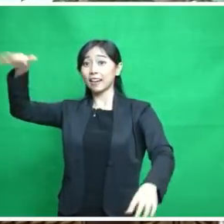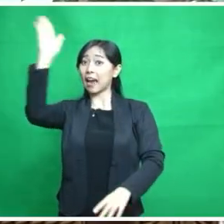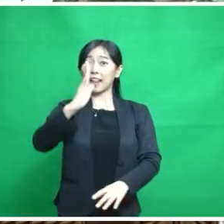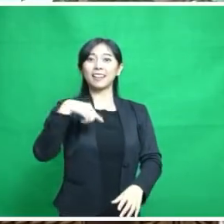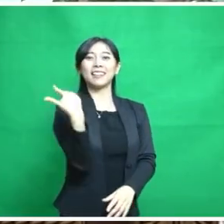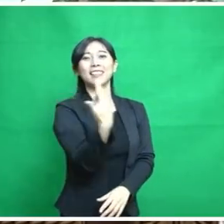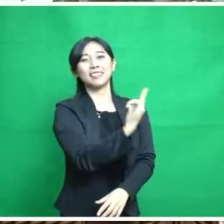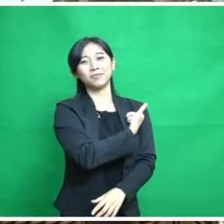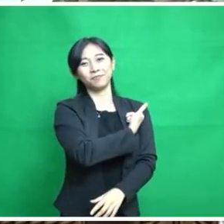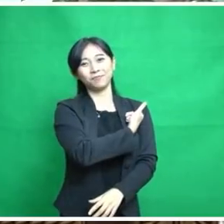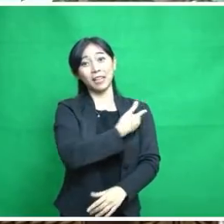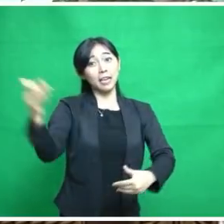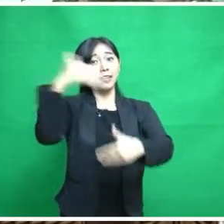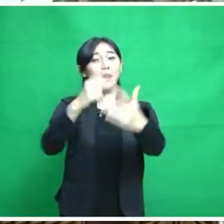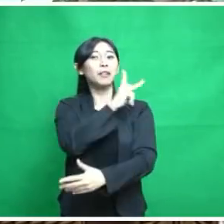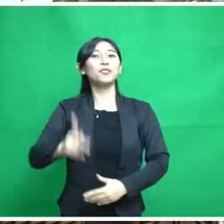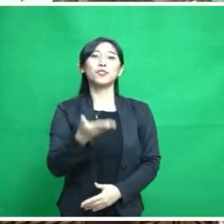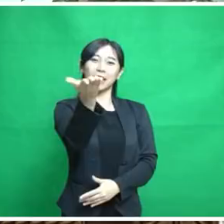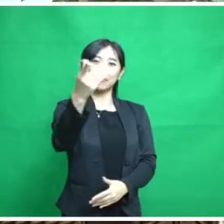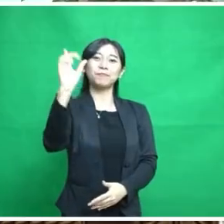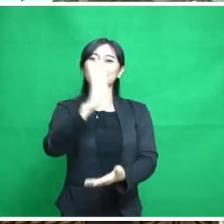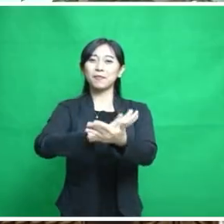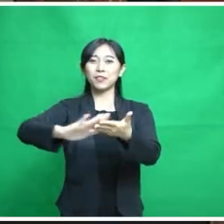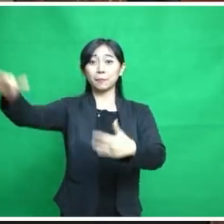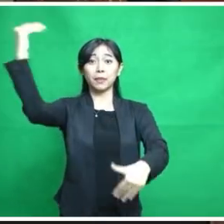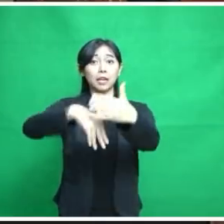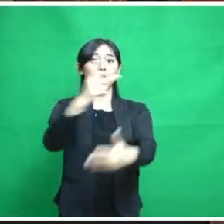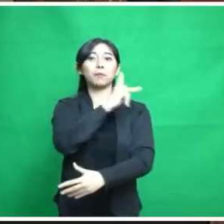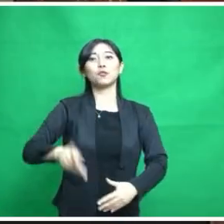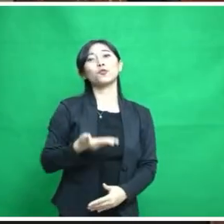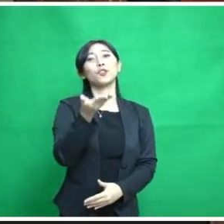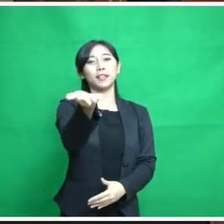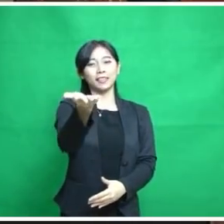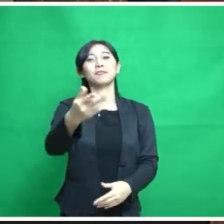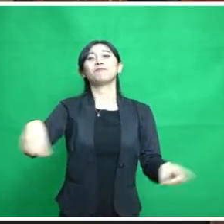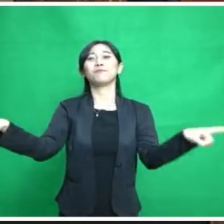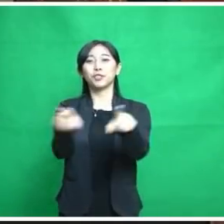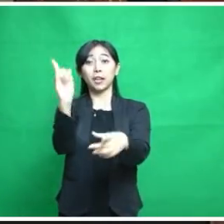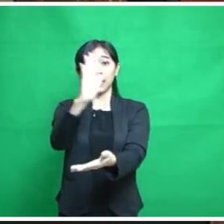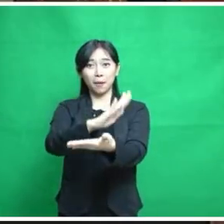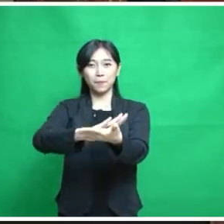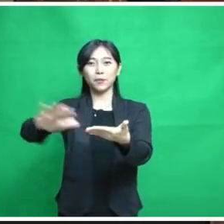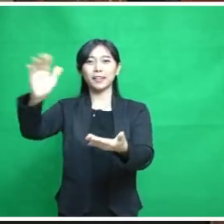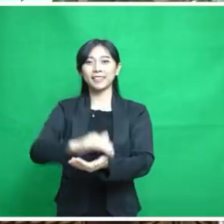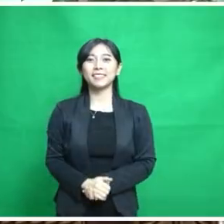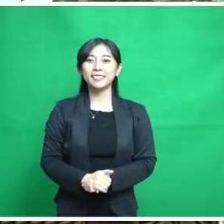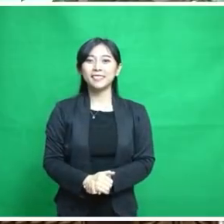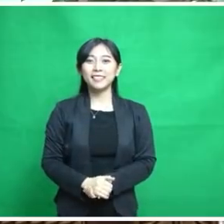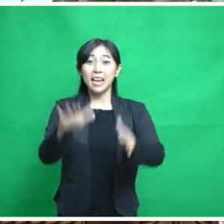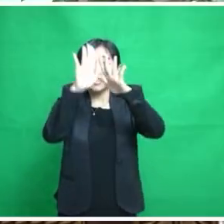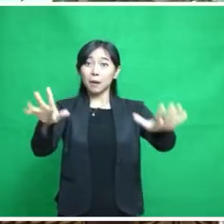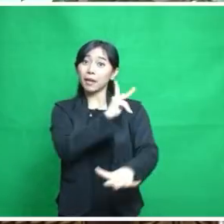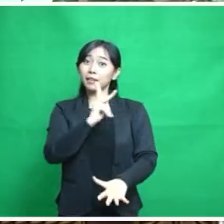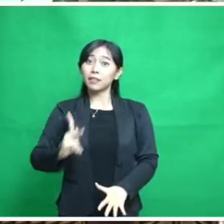kita. Di dalam Kristus engkau telah diampuni. Di dalam Kristus engkau pun telah diampuni.